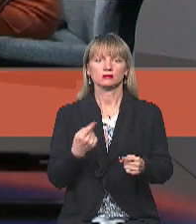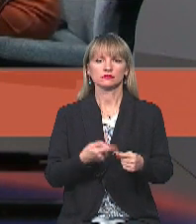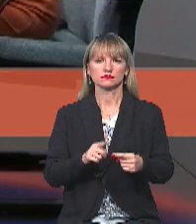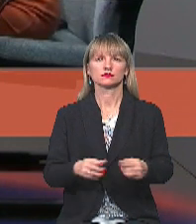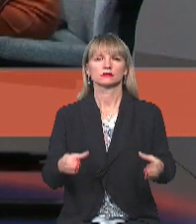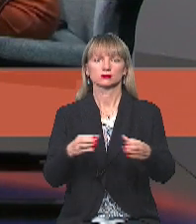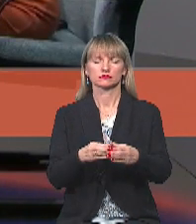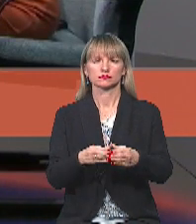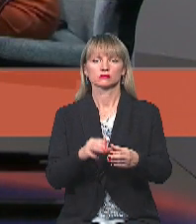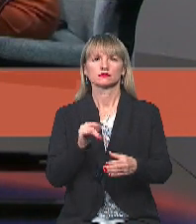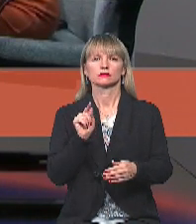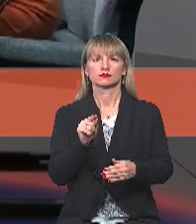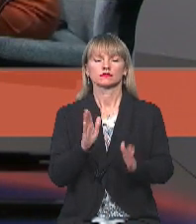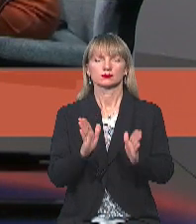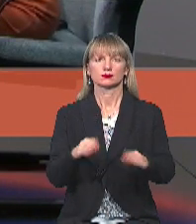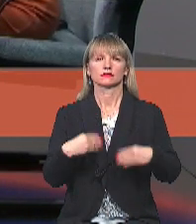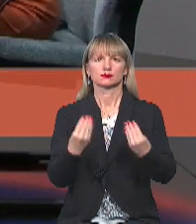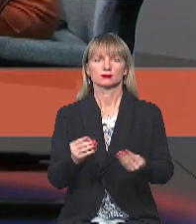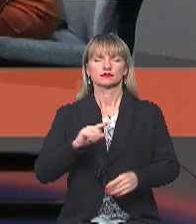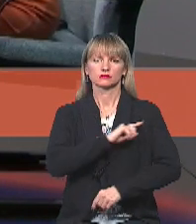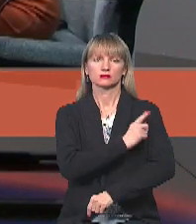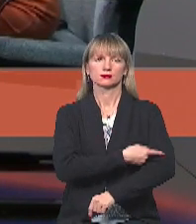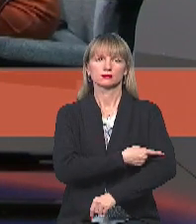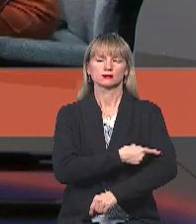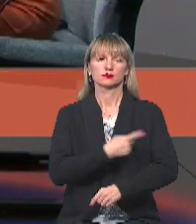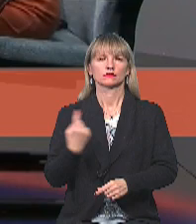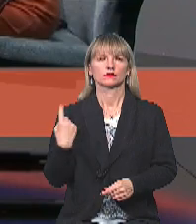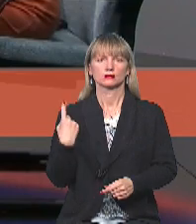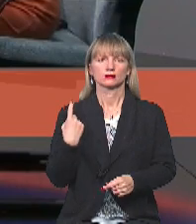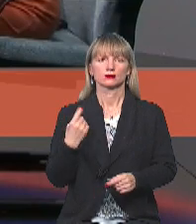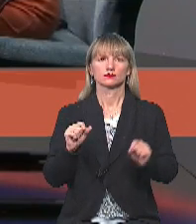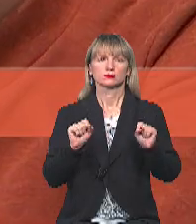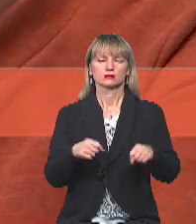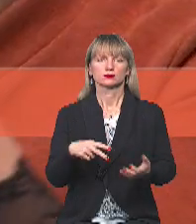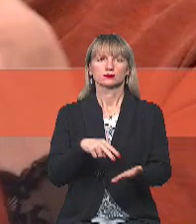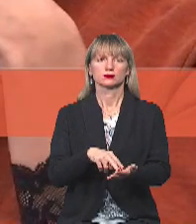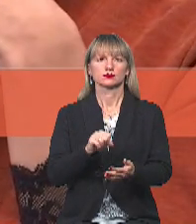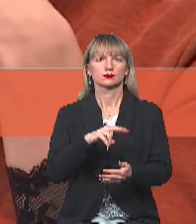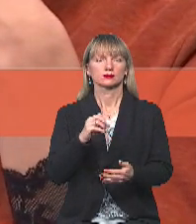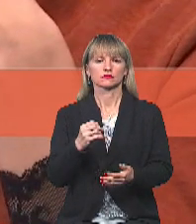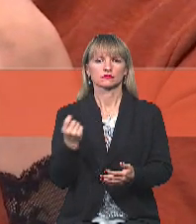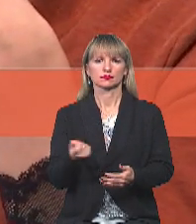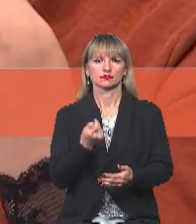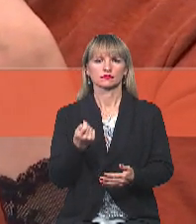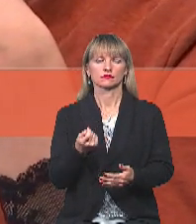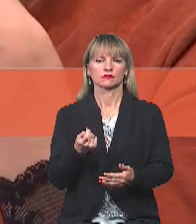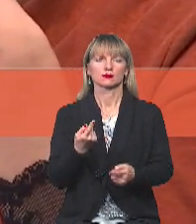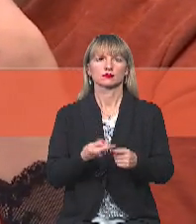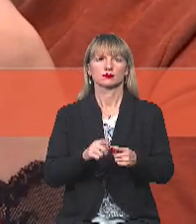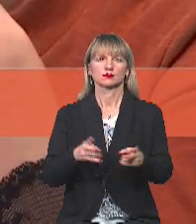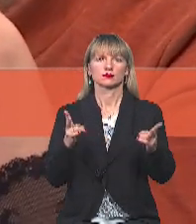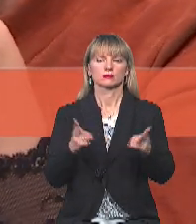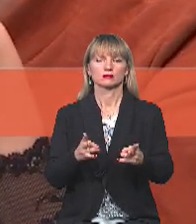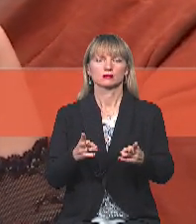таке об'єднання, і воно тільки дасть силу. Поодинці можна стояти, але недовго. Тому треба